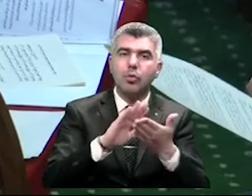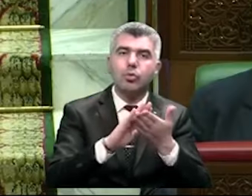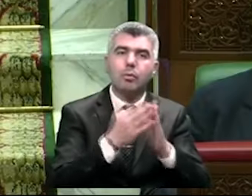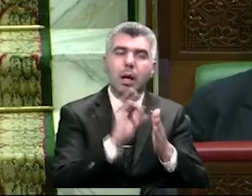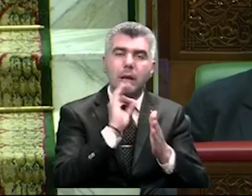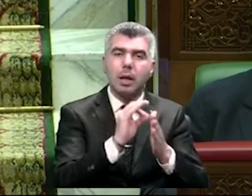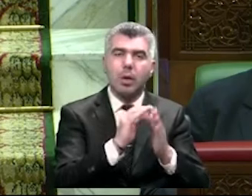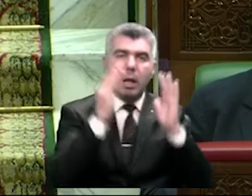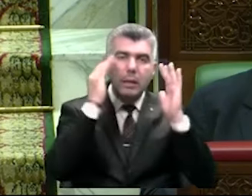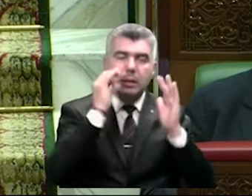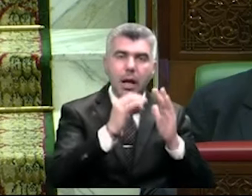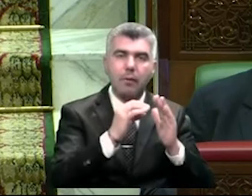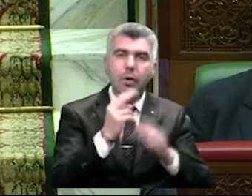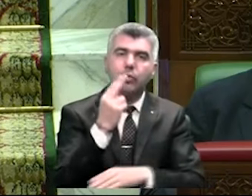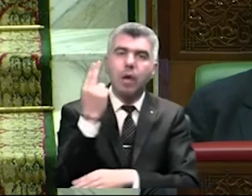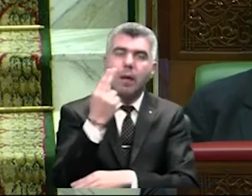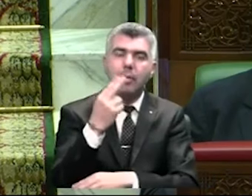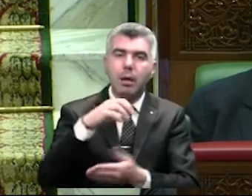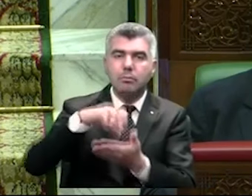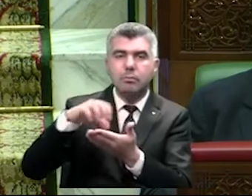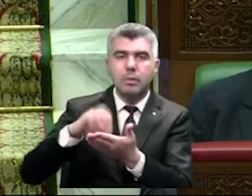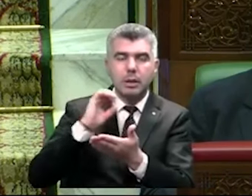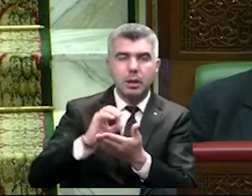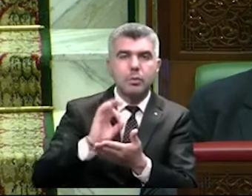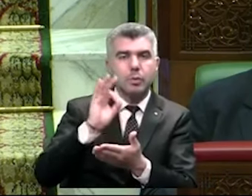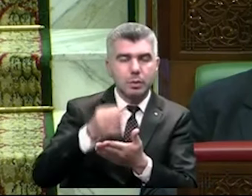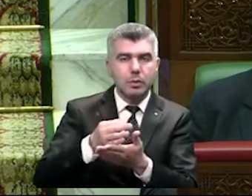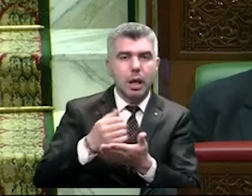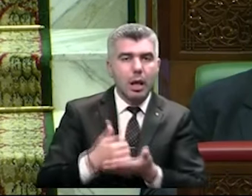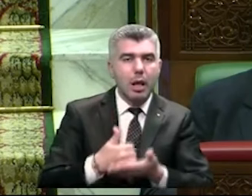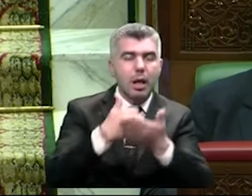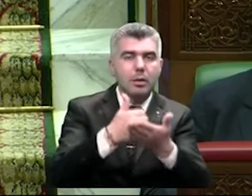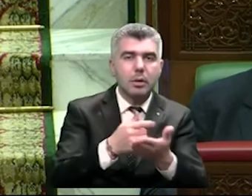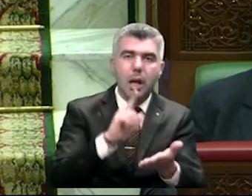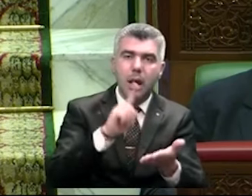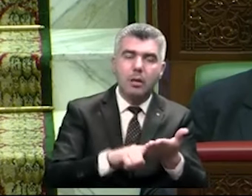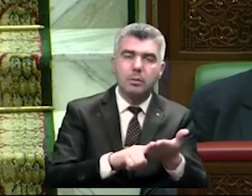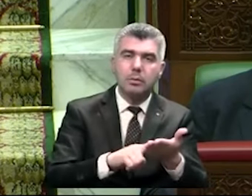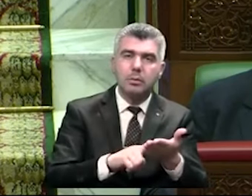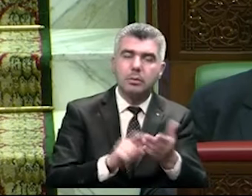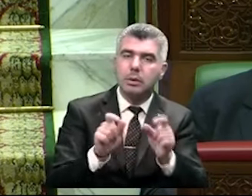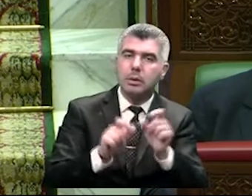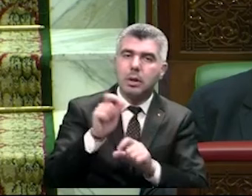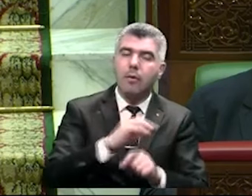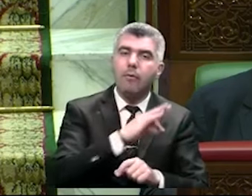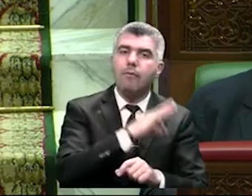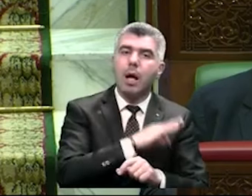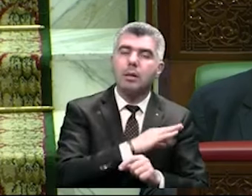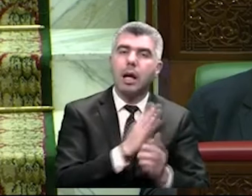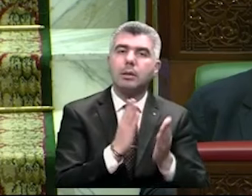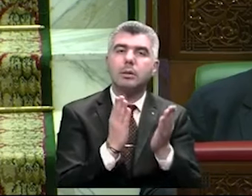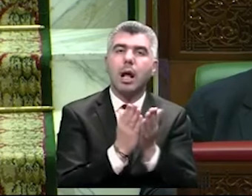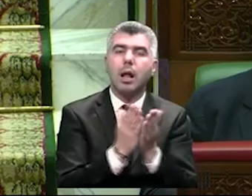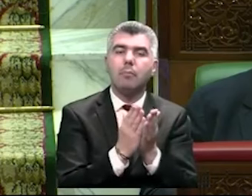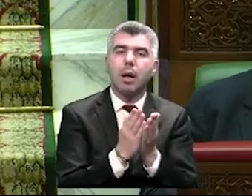والثقافيه في الاوساط جمعيه ثوره في توفير الخدمات الاساسيه لصالح الطلبه خلال